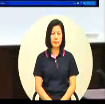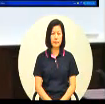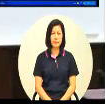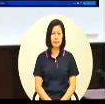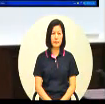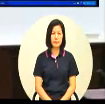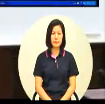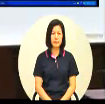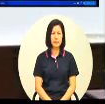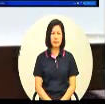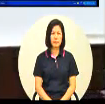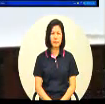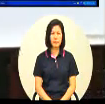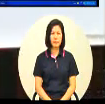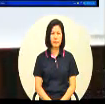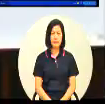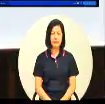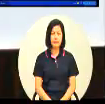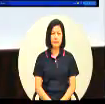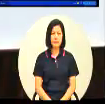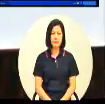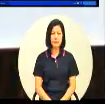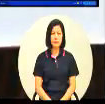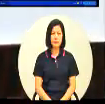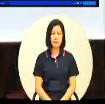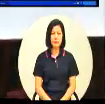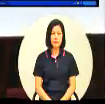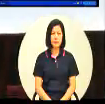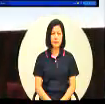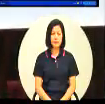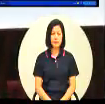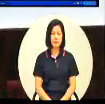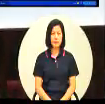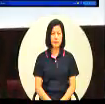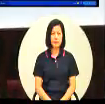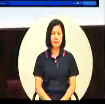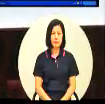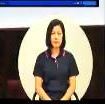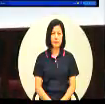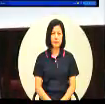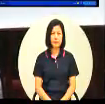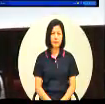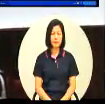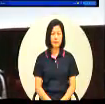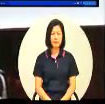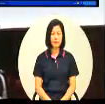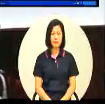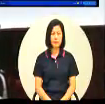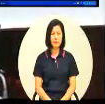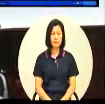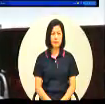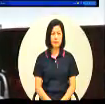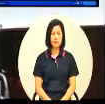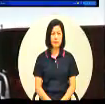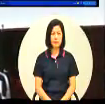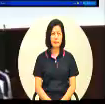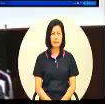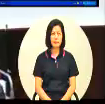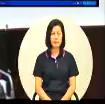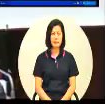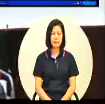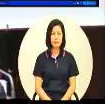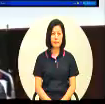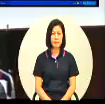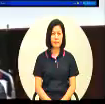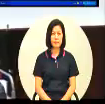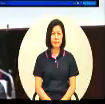秋天的风，无言孤立在风中。孩子的天空，我